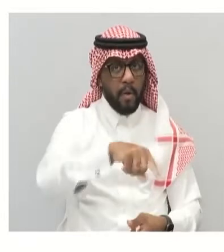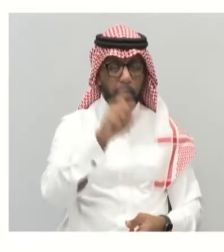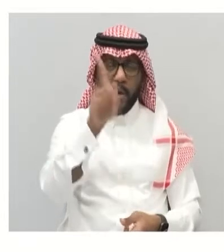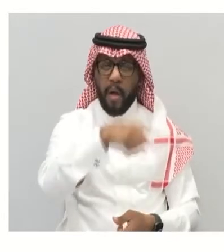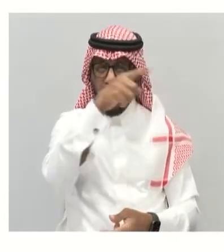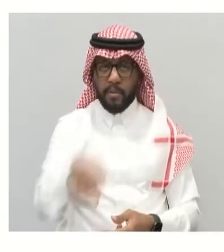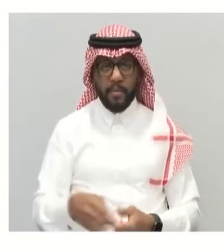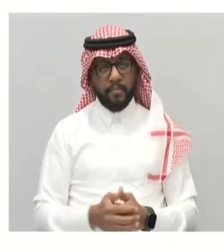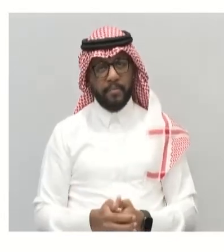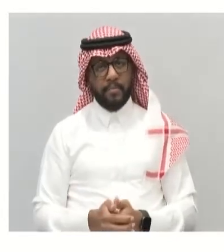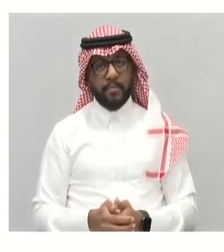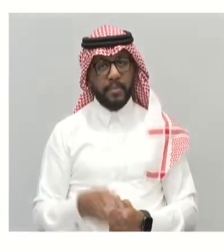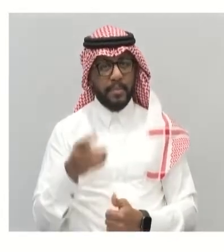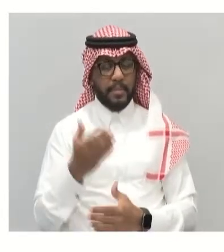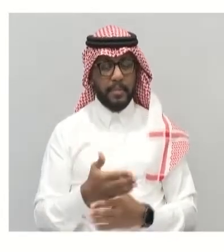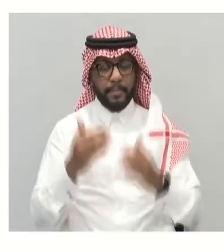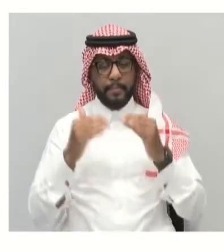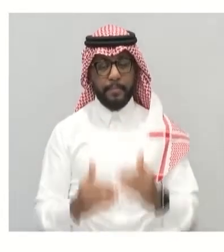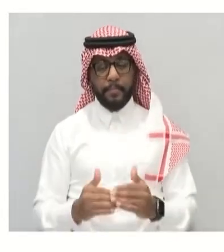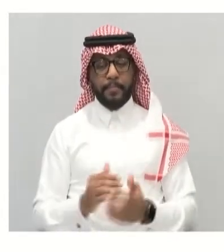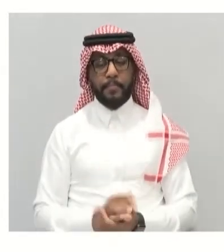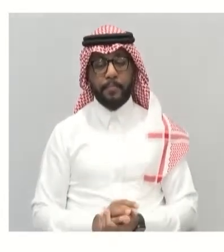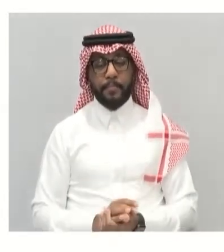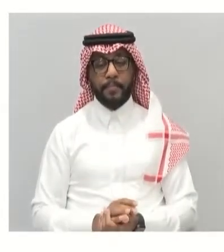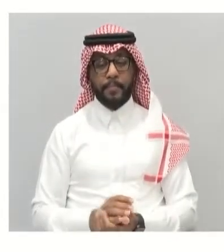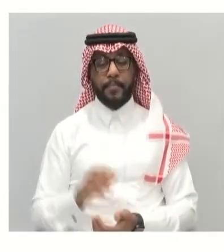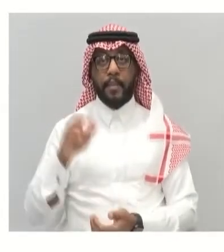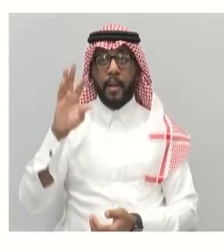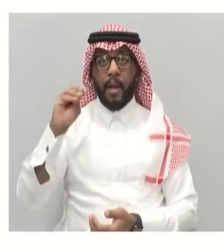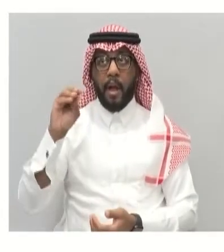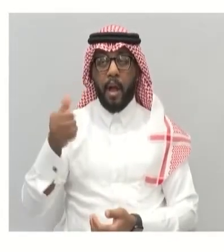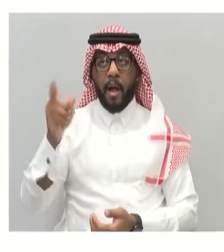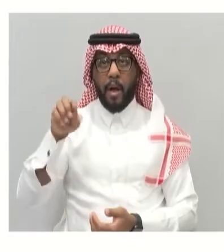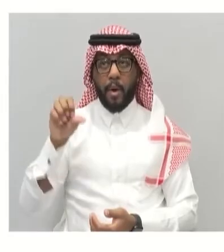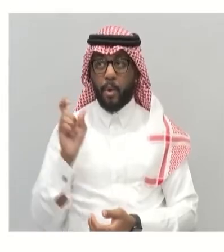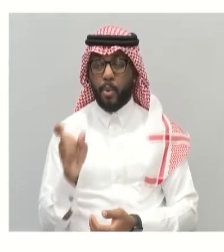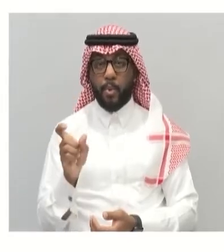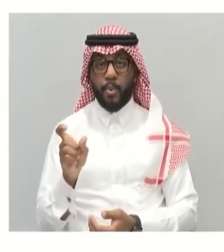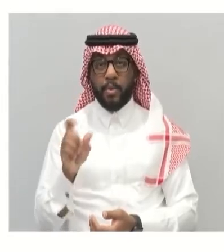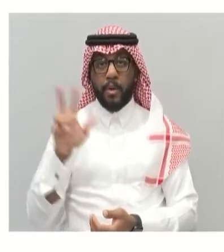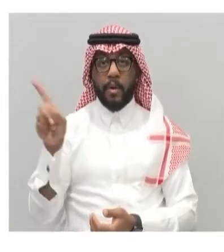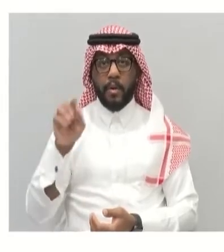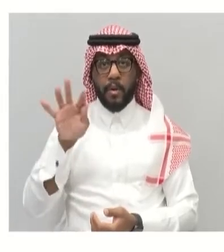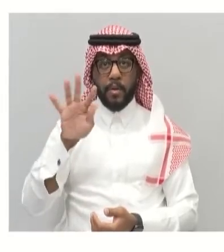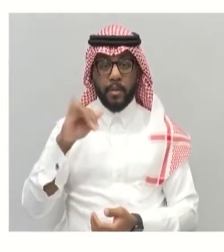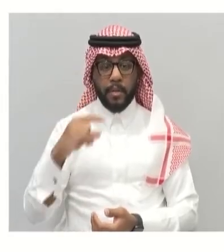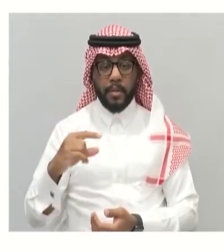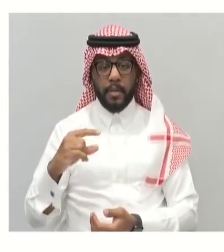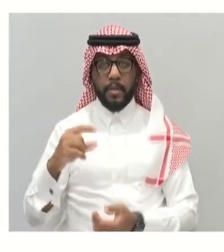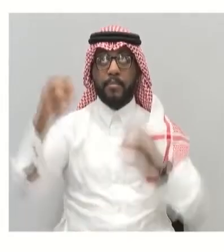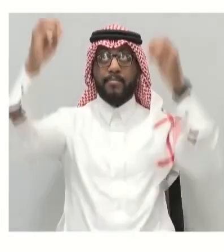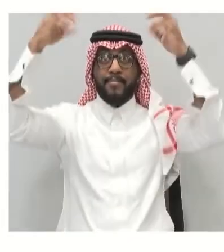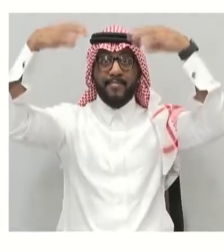يقول نظر هارون الرشيد يرحمه الله الى السحابه قائلا امطري حيث شئت فساتيني